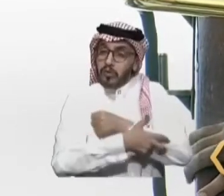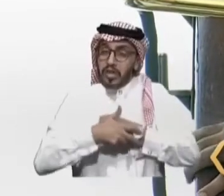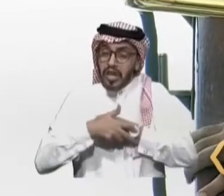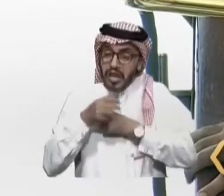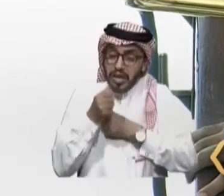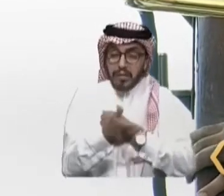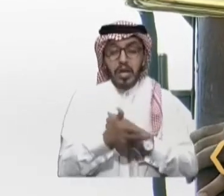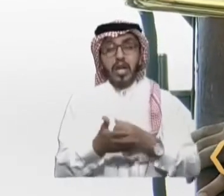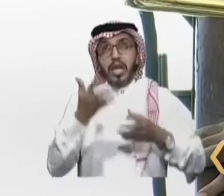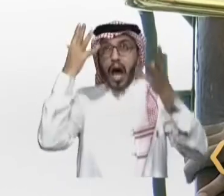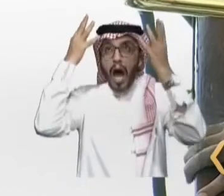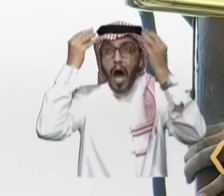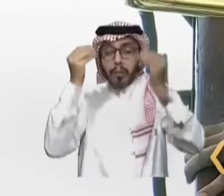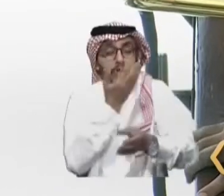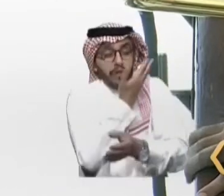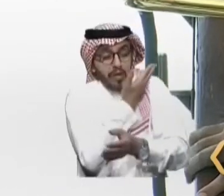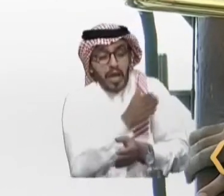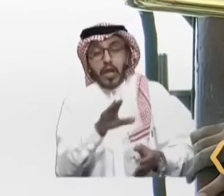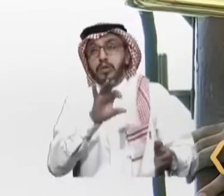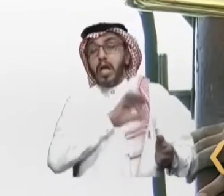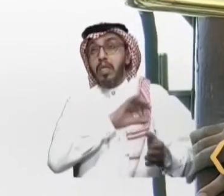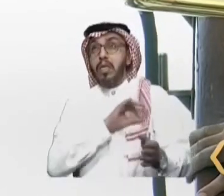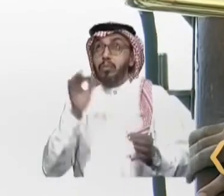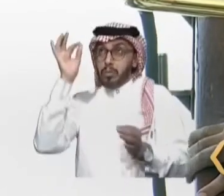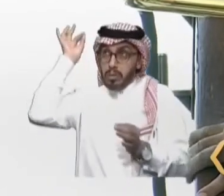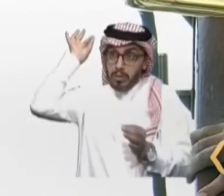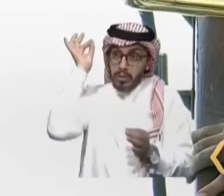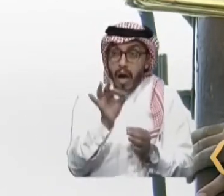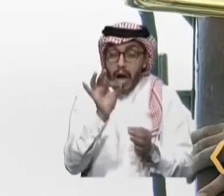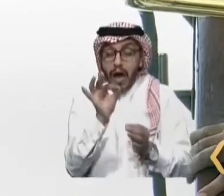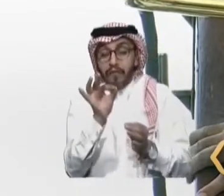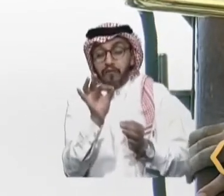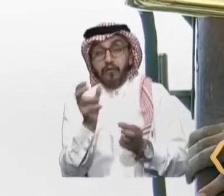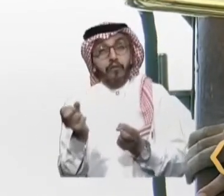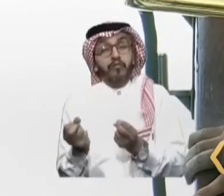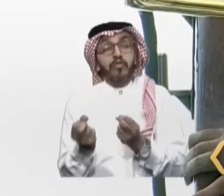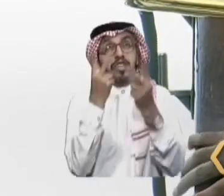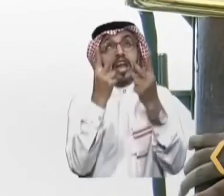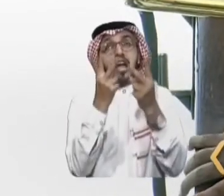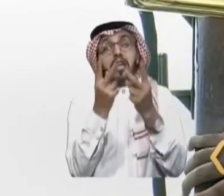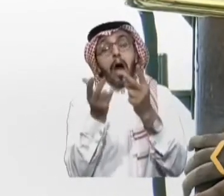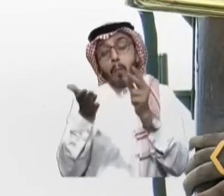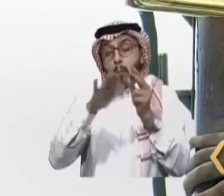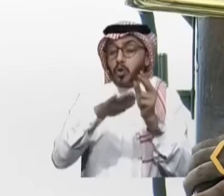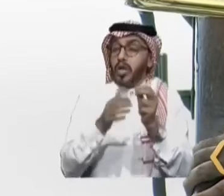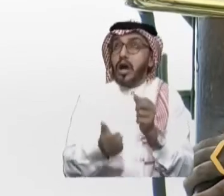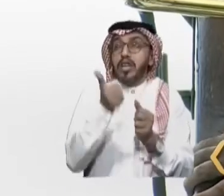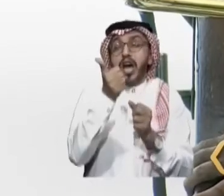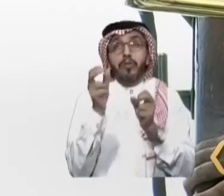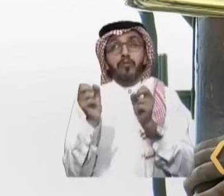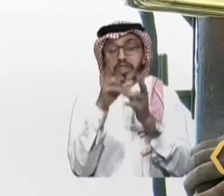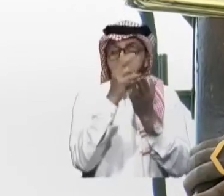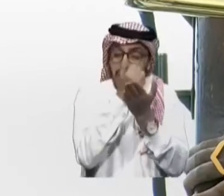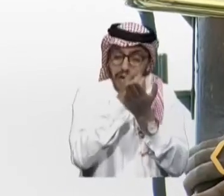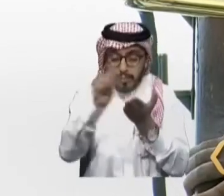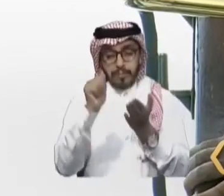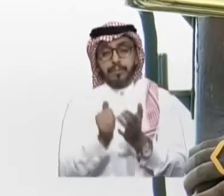وأن تغفر لنا وترحمنا. وإذا أردت بقوم فتنة فاقبضنا إليك غير